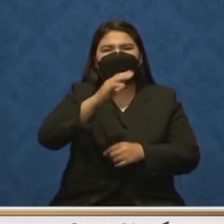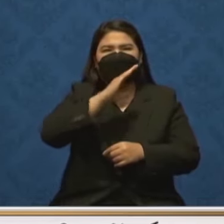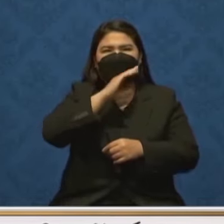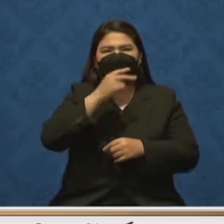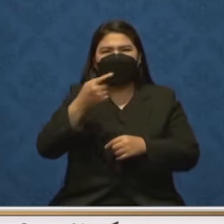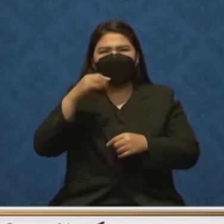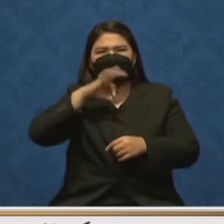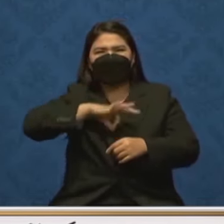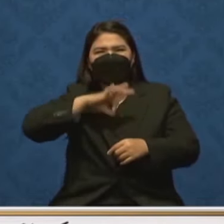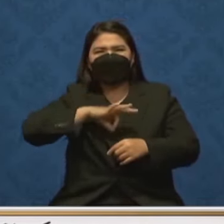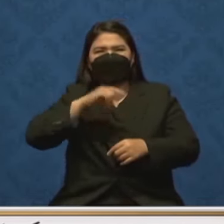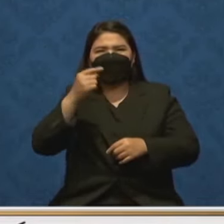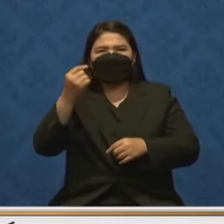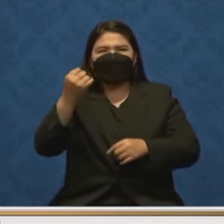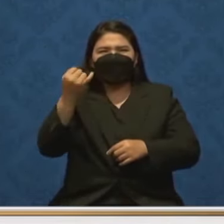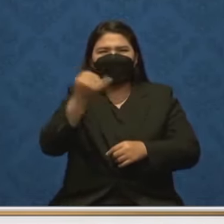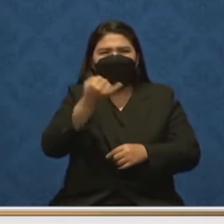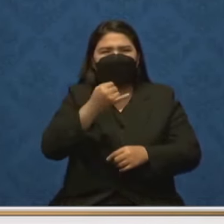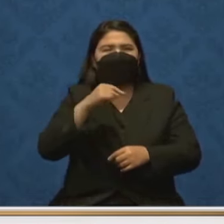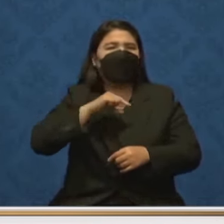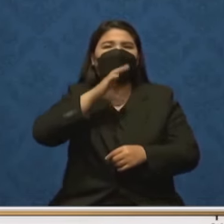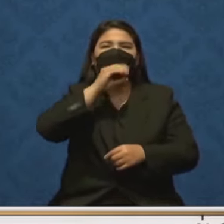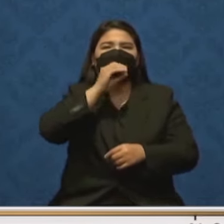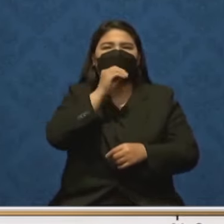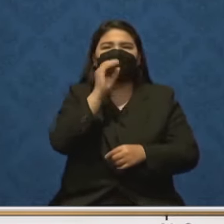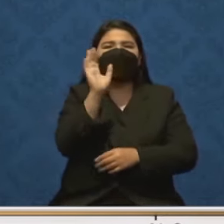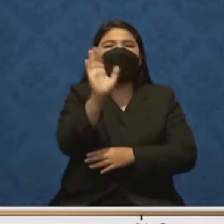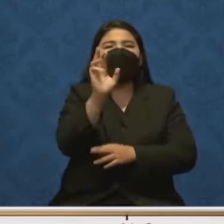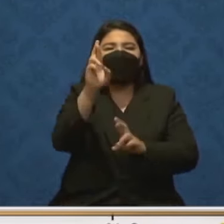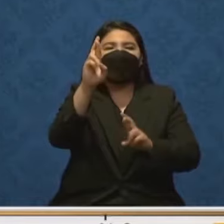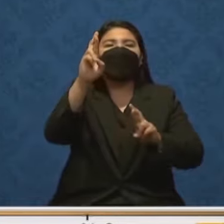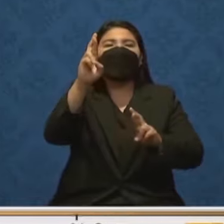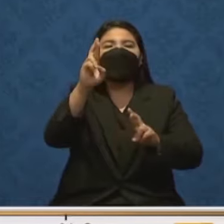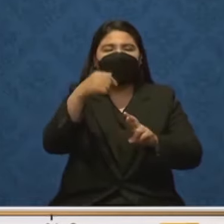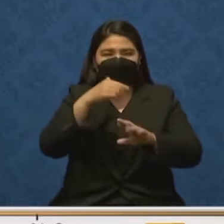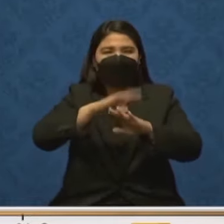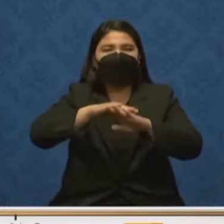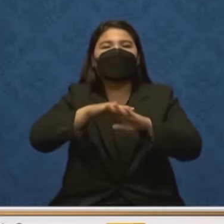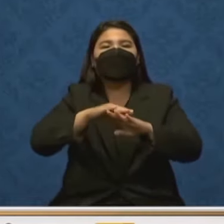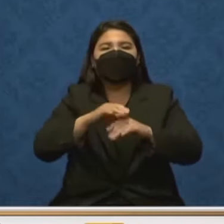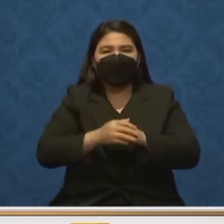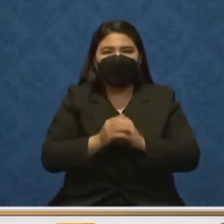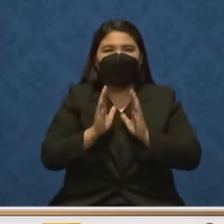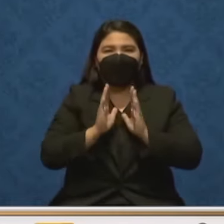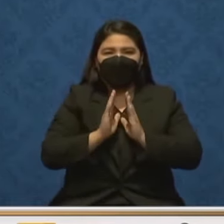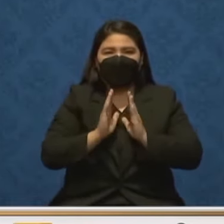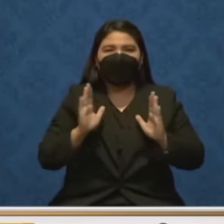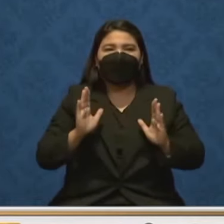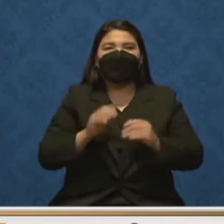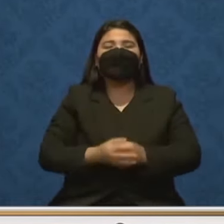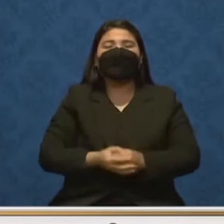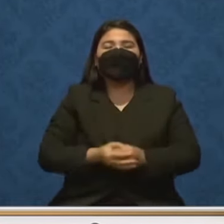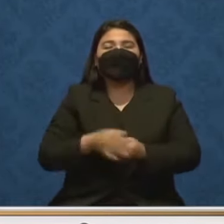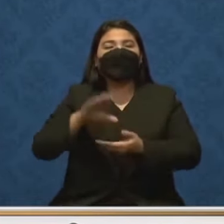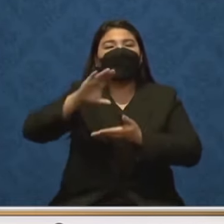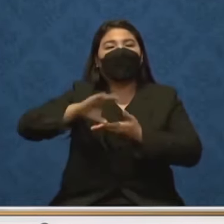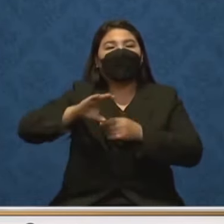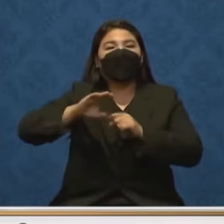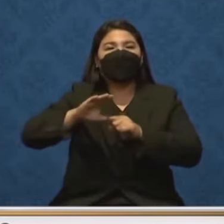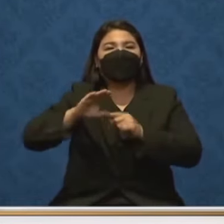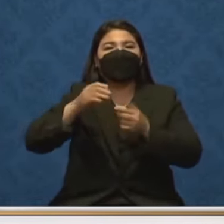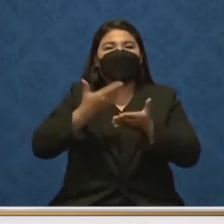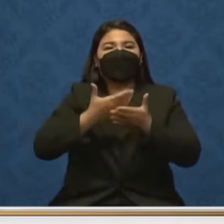เกินไปเกาะว่าระวังครับไม่ให้ตอนหลายเจ้าให้ระวังครับเปิดได้เจอนะครับขอบคุณค่ะงบประมาณรายจ่ายของ